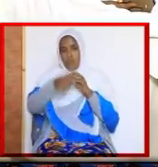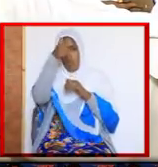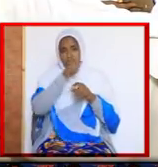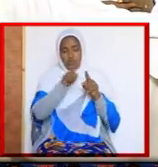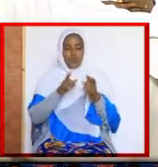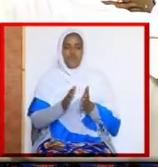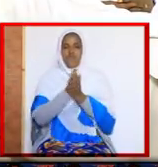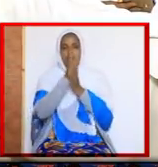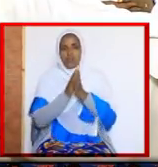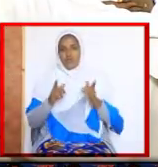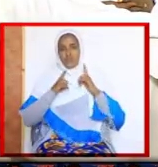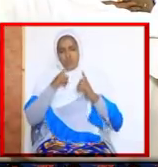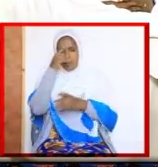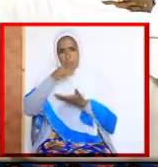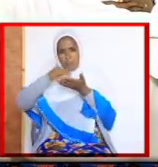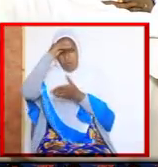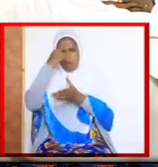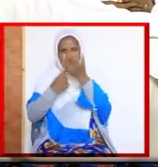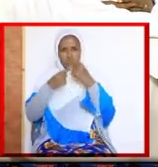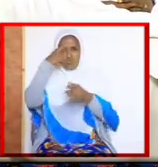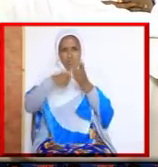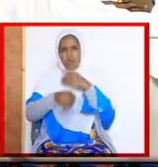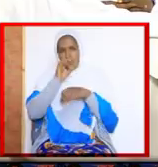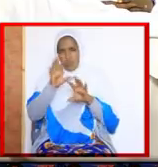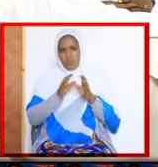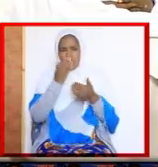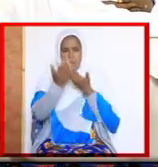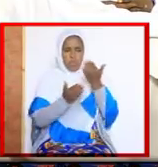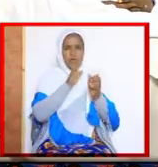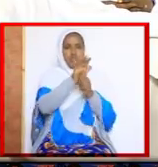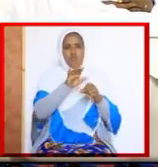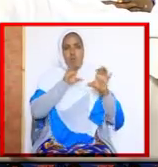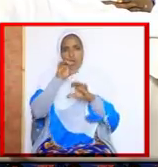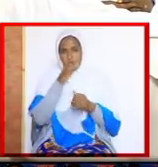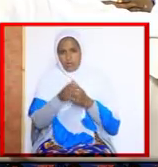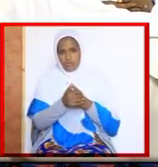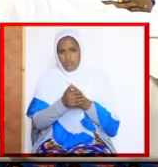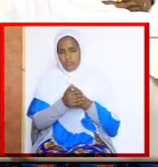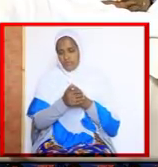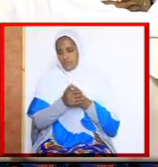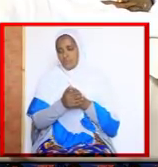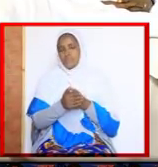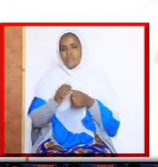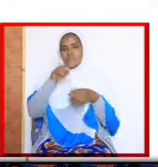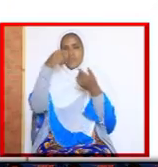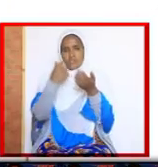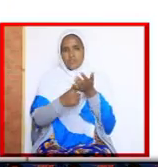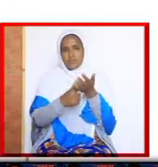ተምሮ ደግሞ ፍላጎትም ሲኖር ነው። መማር ብቻውን ለማገልገል ብቁ አያደርግም። ፍላጎት